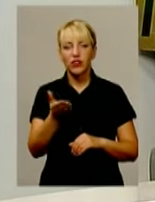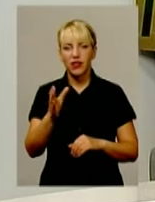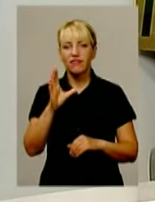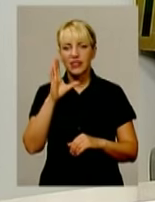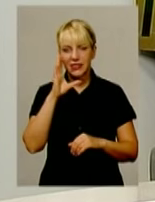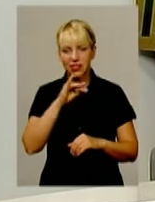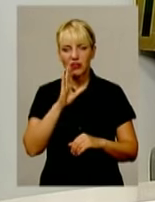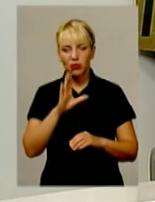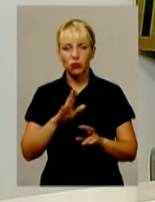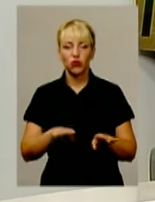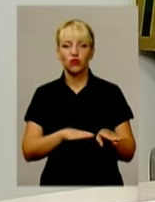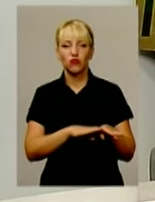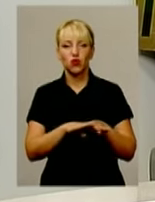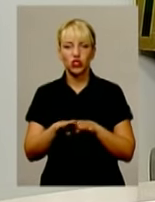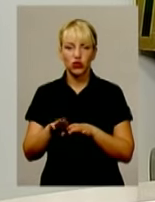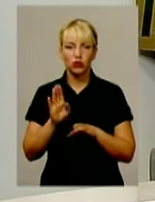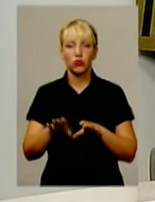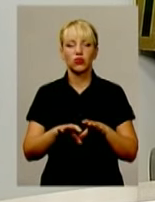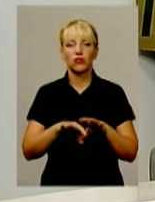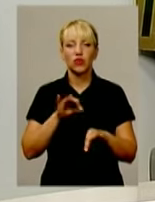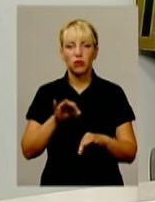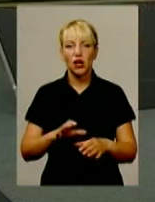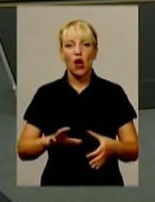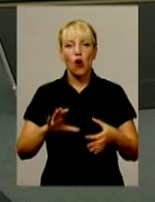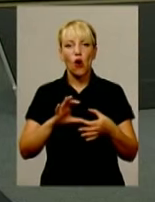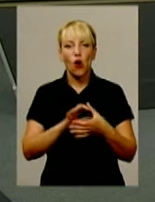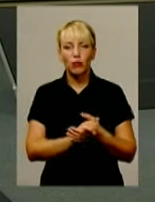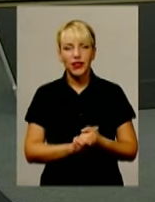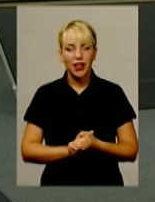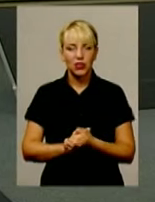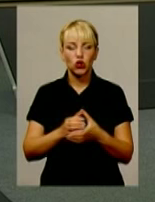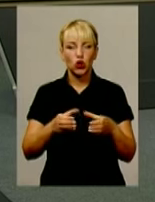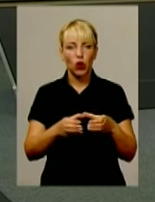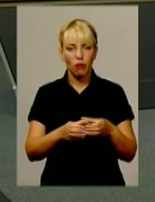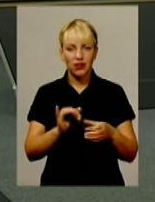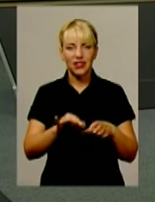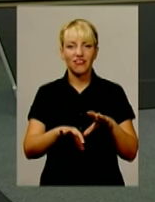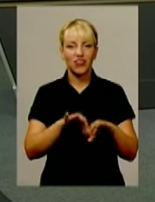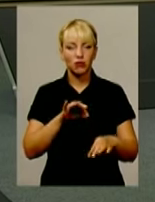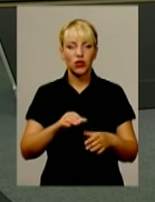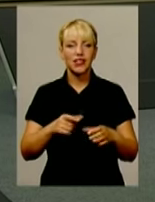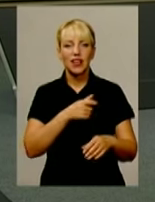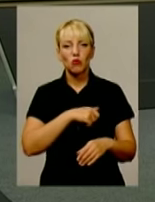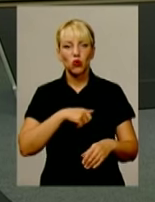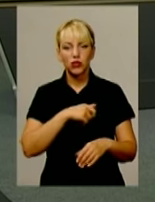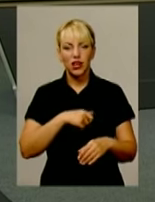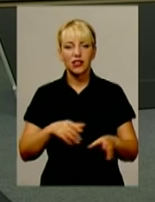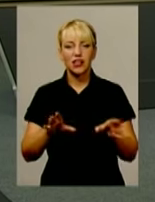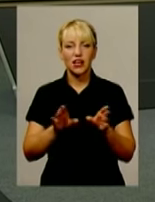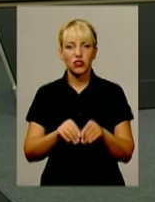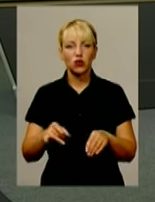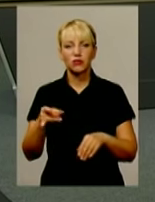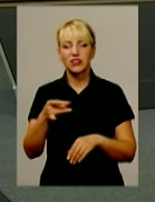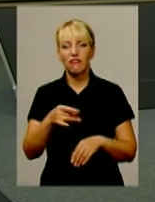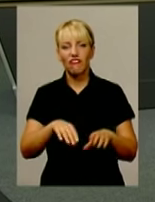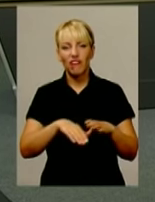будуть відбуватися вибори голови об'єднаної громади і вибори депутатів об'єднаної громади разом із виборами до районних